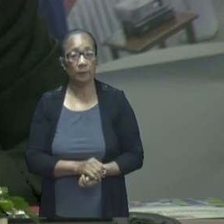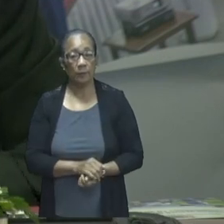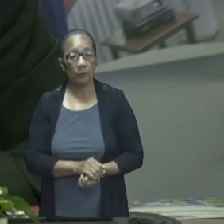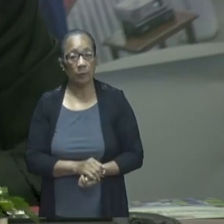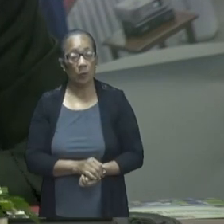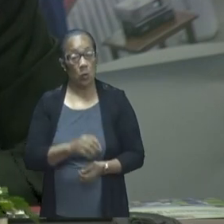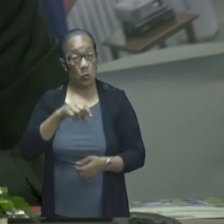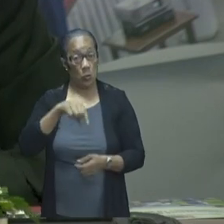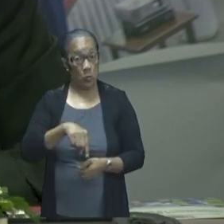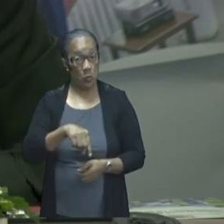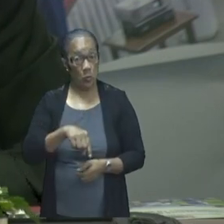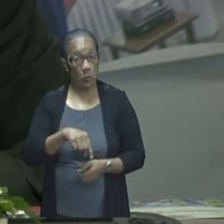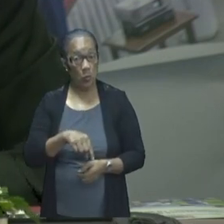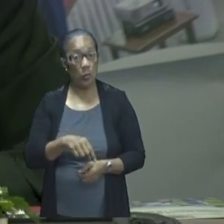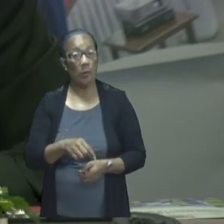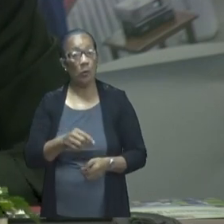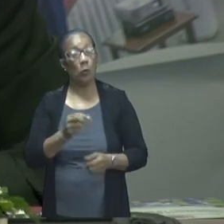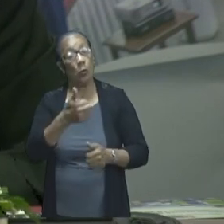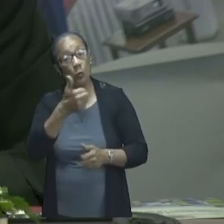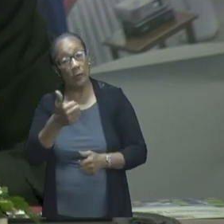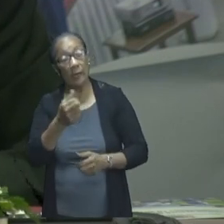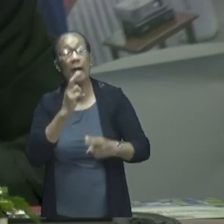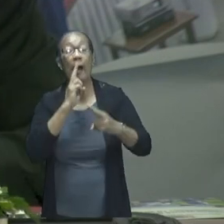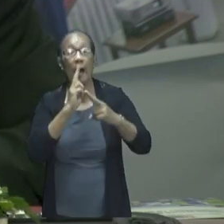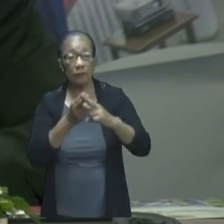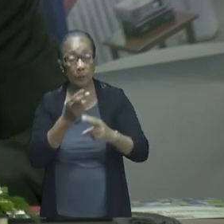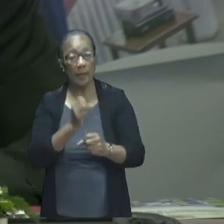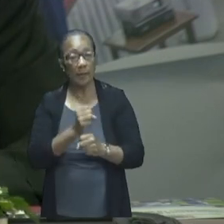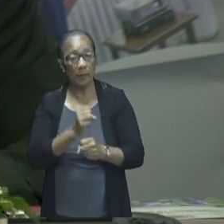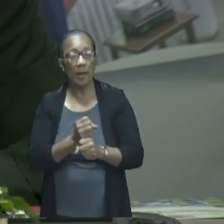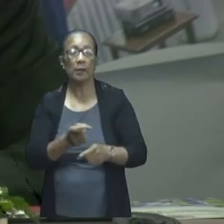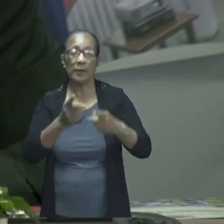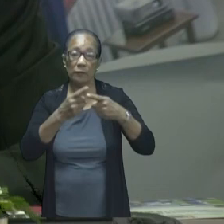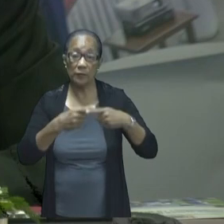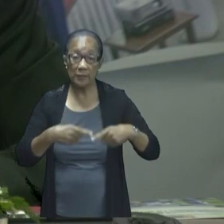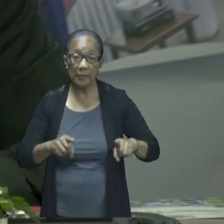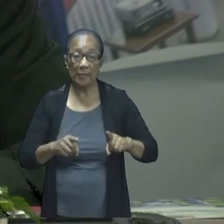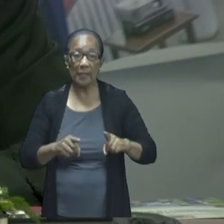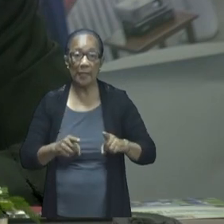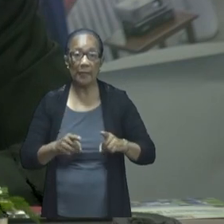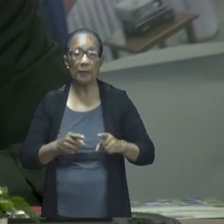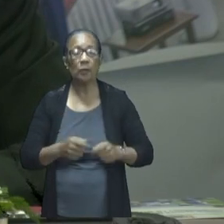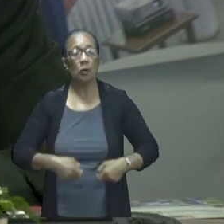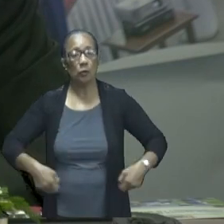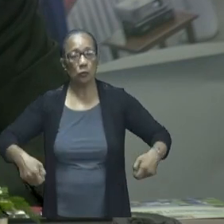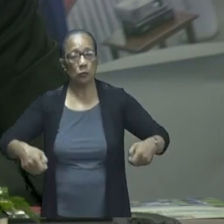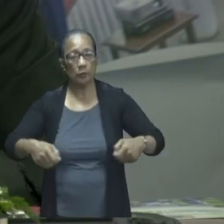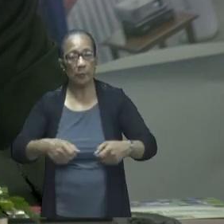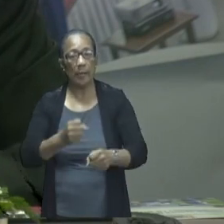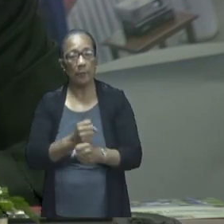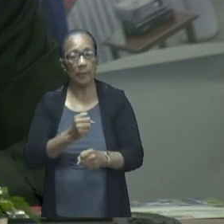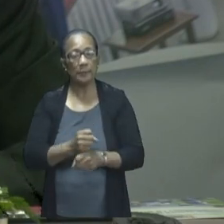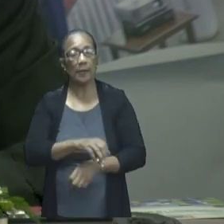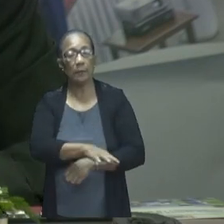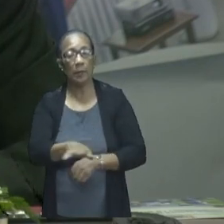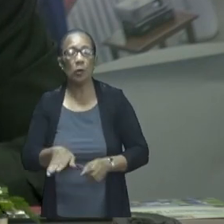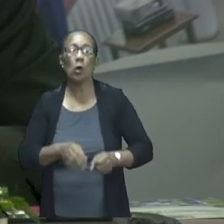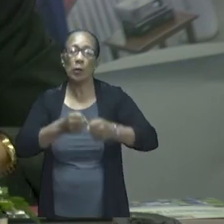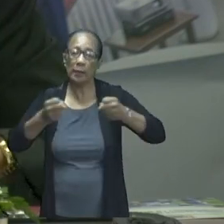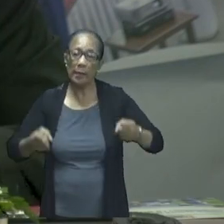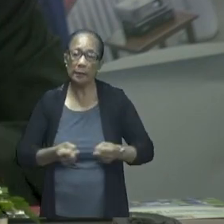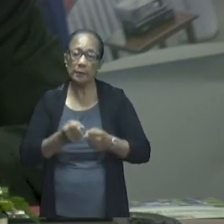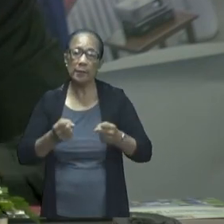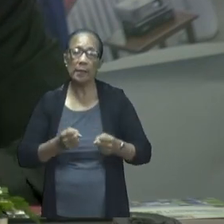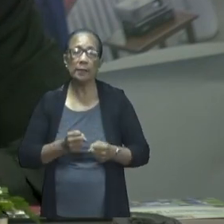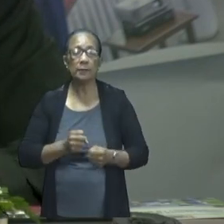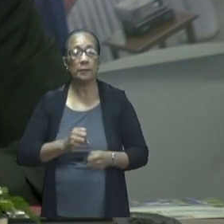doorvoeren goed overleg ook met de verschillende sociale maatschappelijke organisaties om te zorgen dat worden